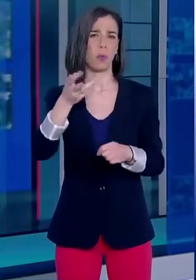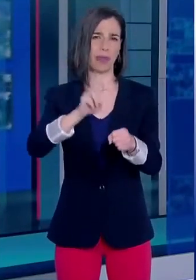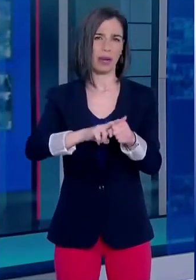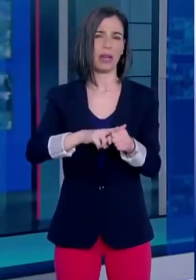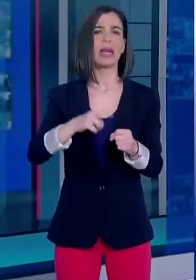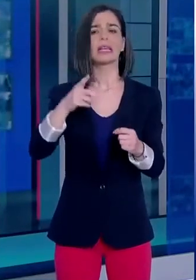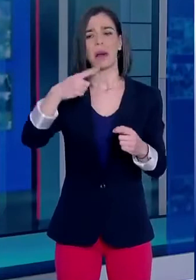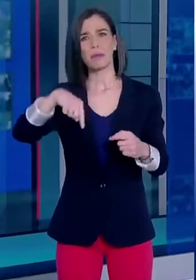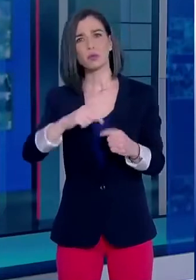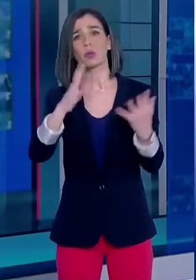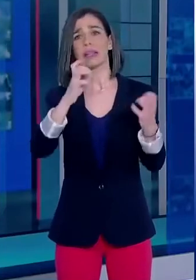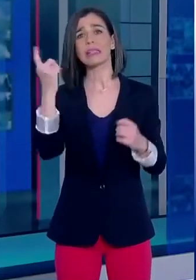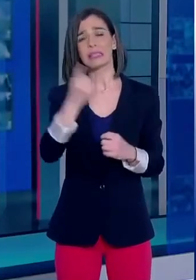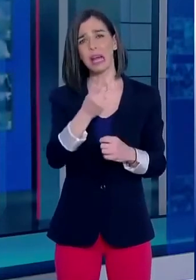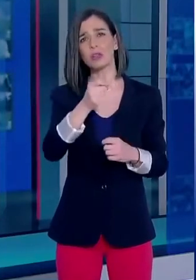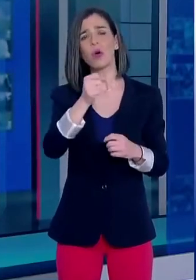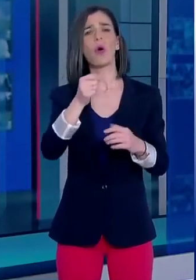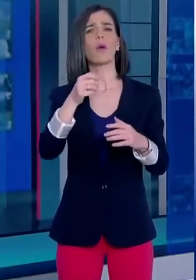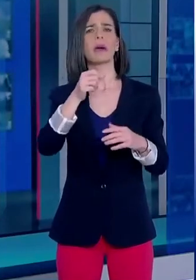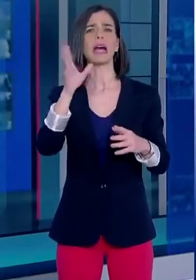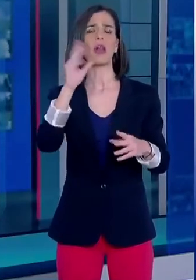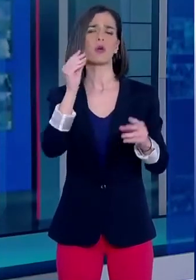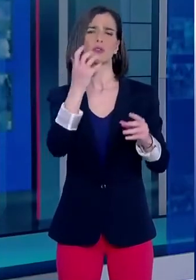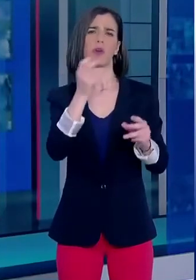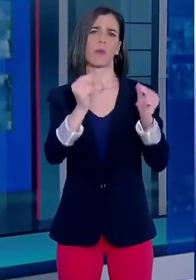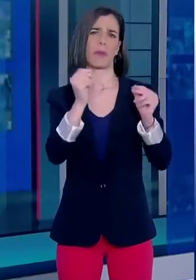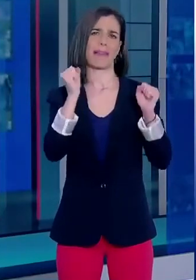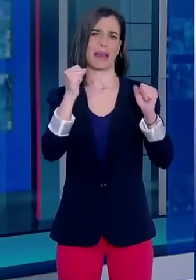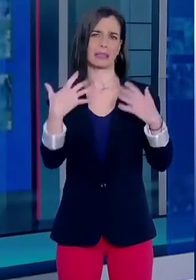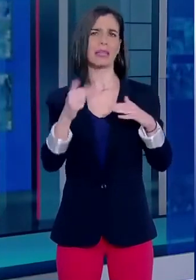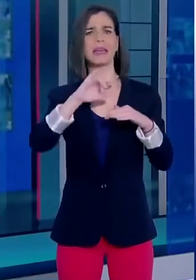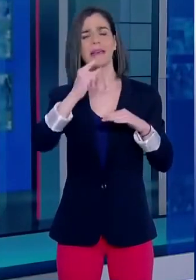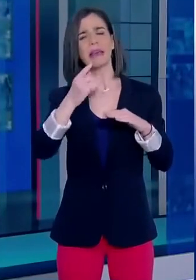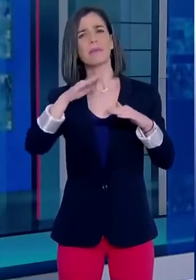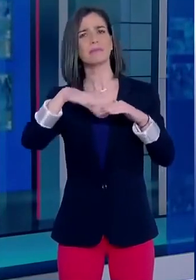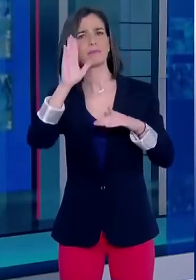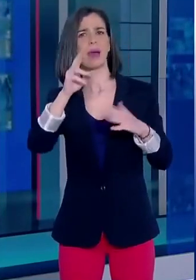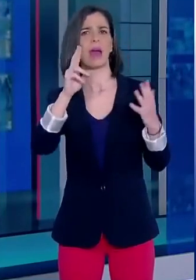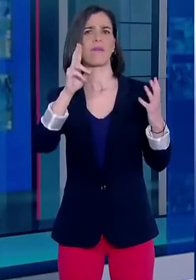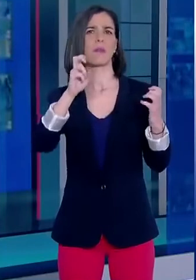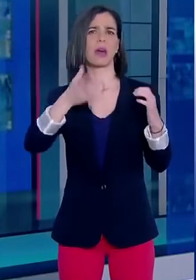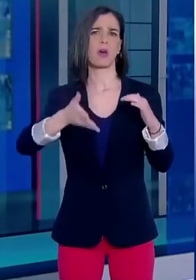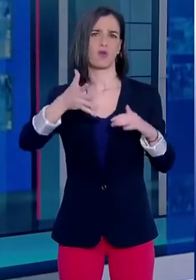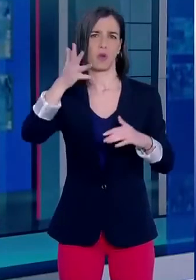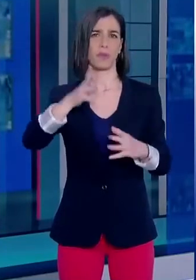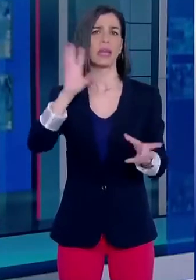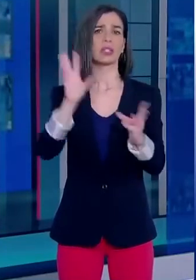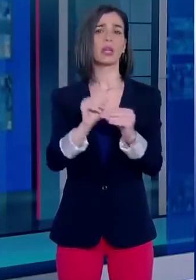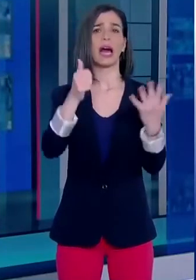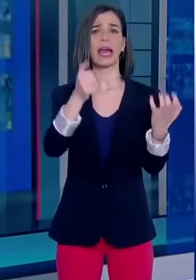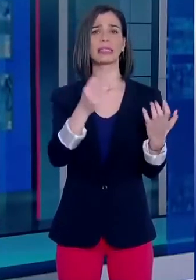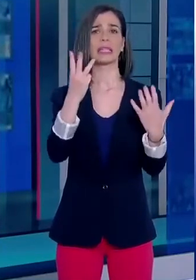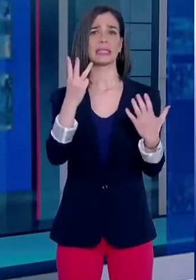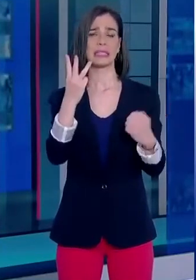90% είχε κάποιο υποκείμενο νόσημα ή και ηλικία 70 ετών και άνω. Έχουν συνολικά ελεγχθεί 63.087